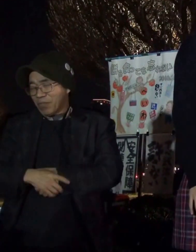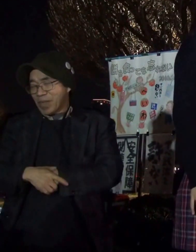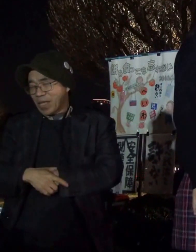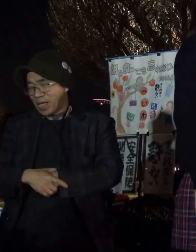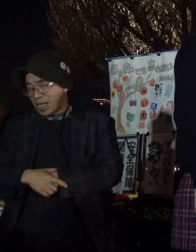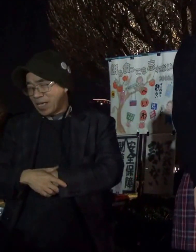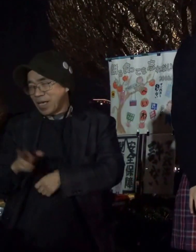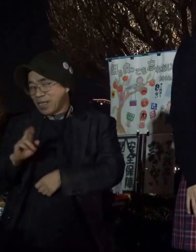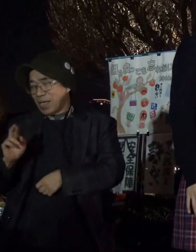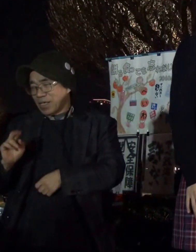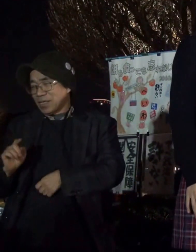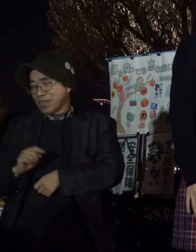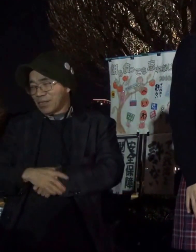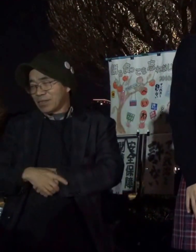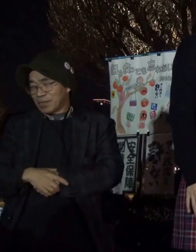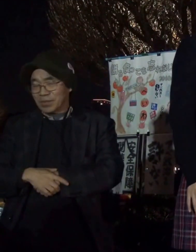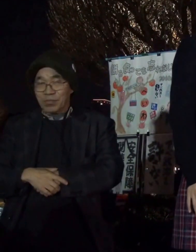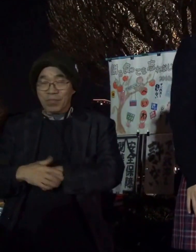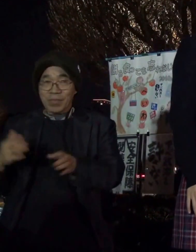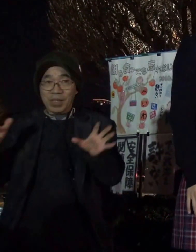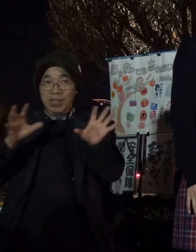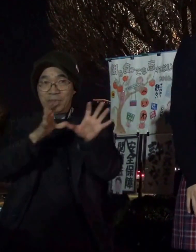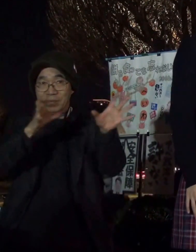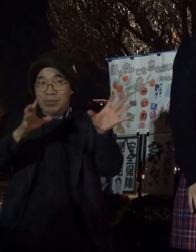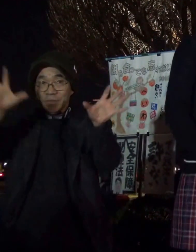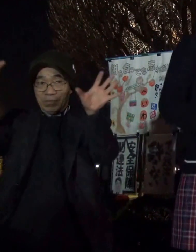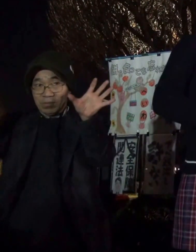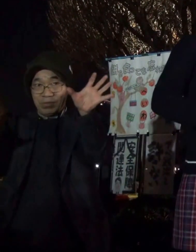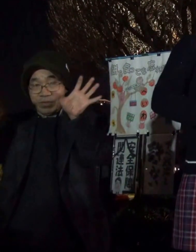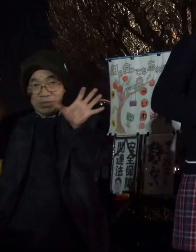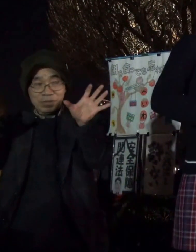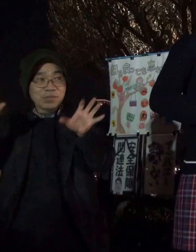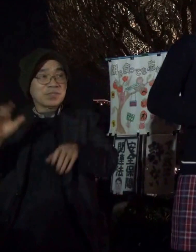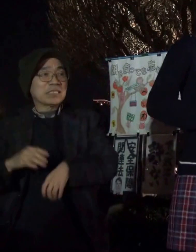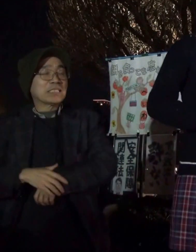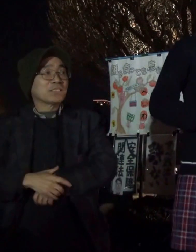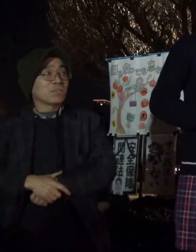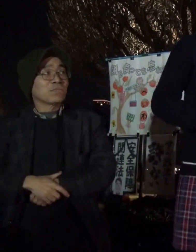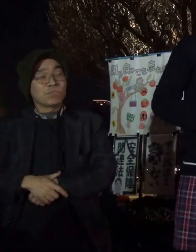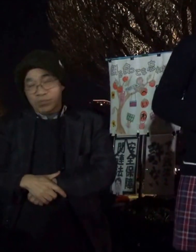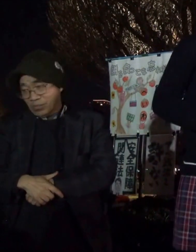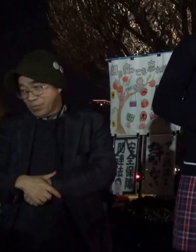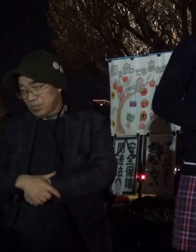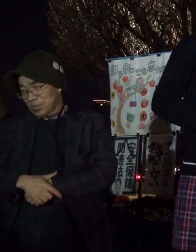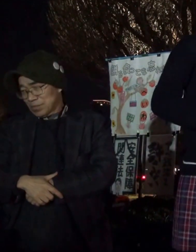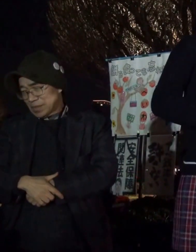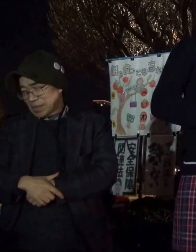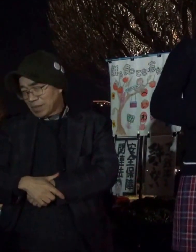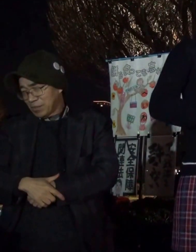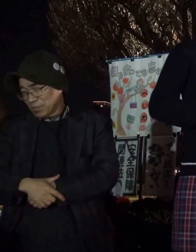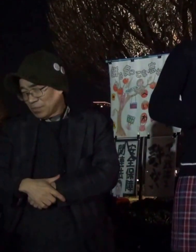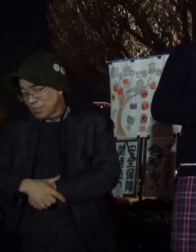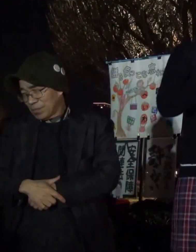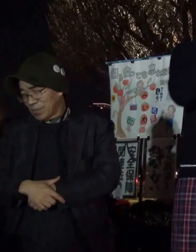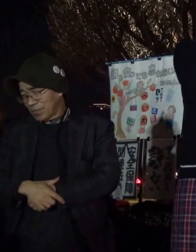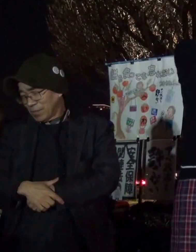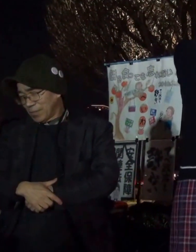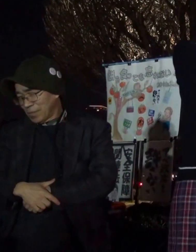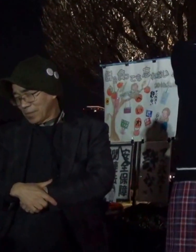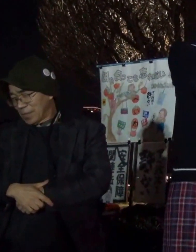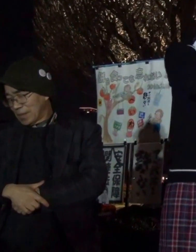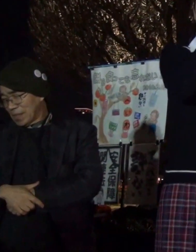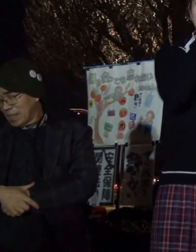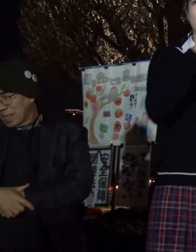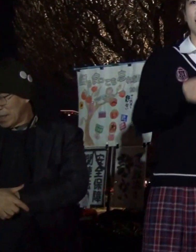最後はラララララで皆さんの美声をお聞かせくださいということで、もう一回もうちょっとゆっくりやってみます。戦争